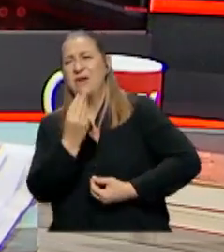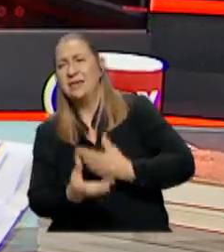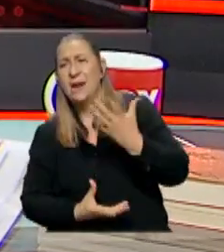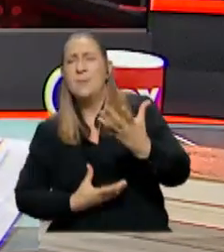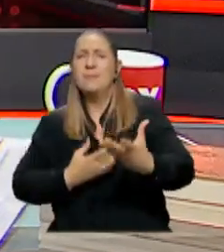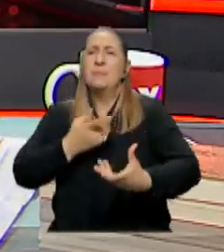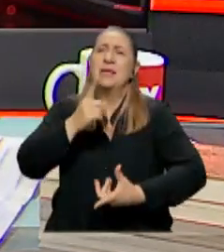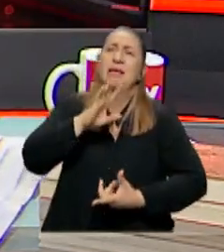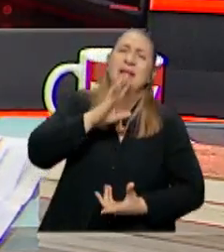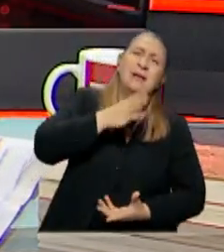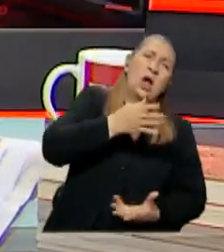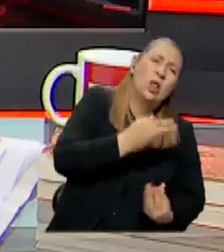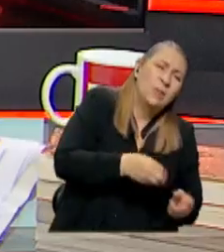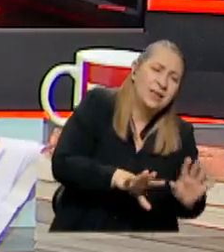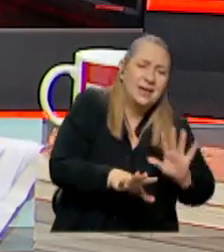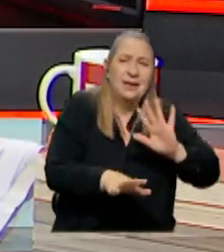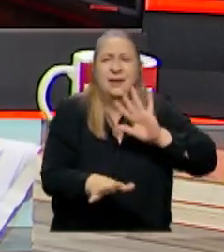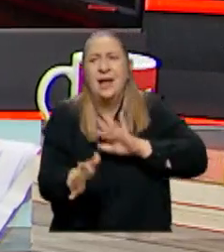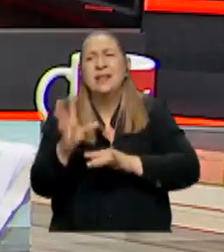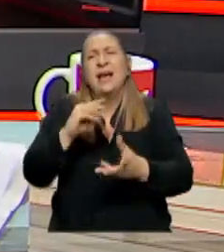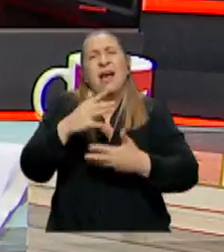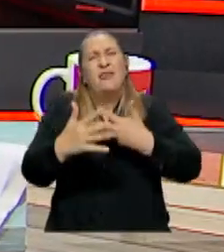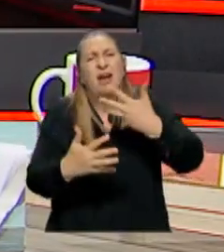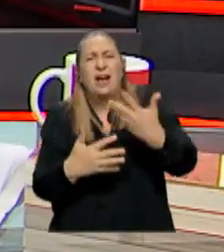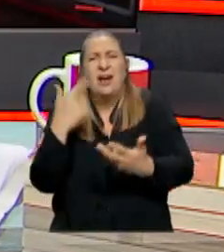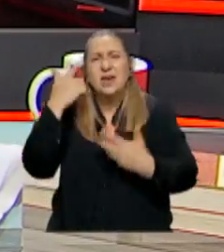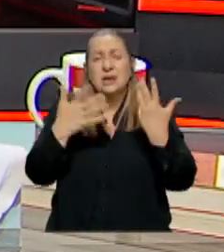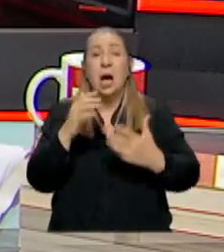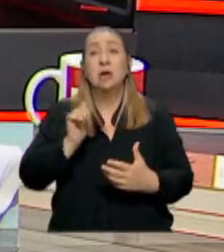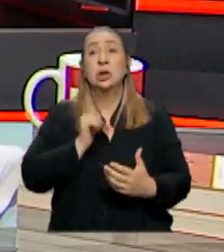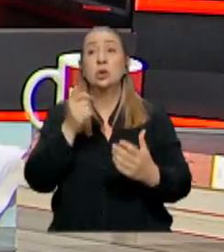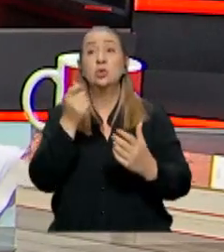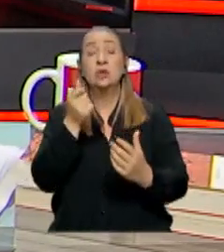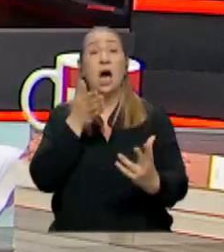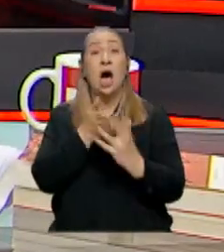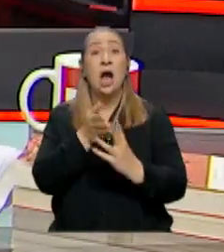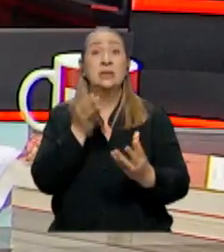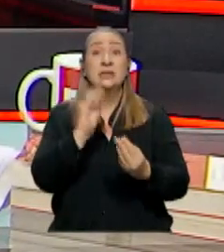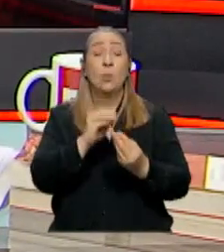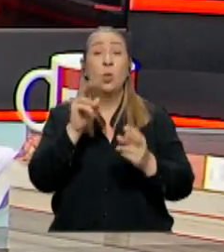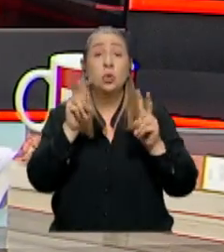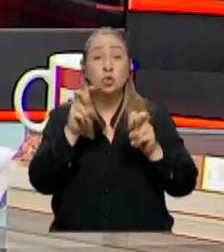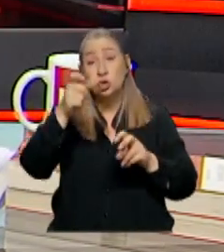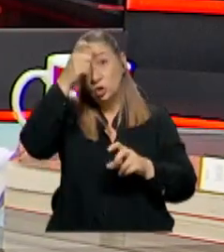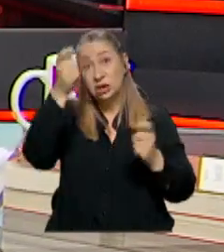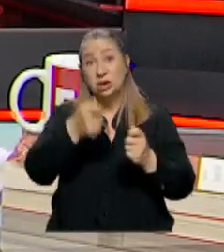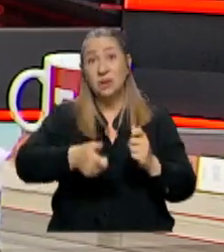bir olmadı filan, kafalar karıştı. Asgari ücrete ara zam konusunda Türk İş Başkanı Ergün